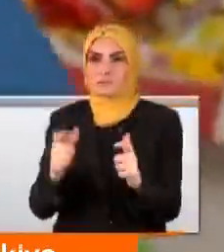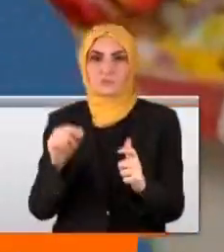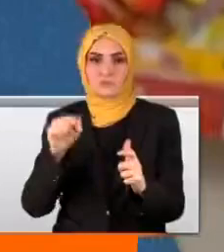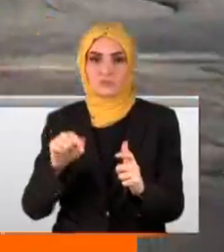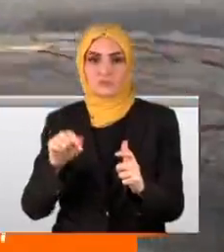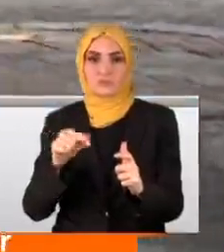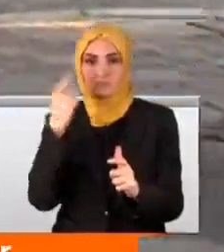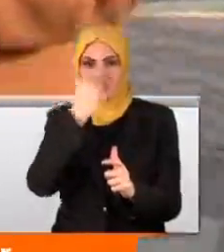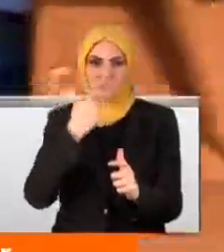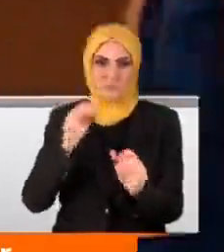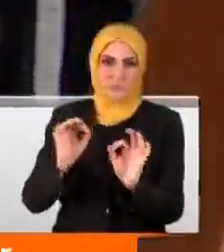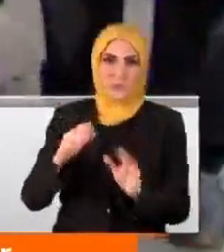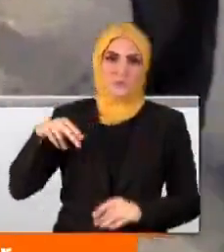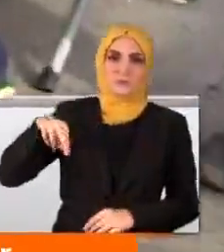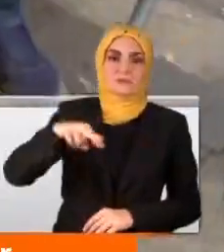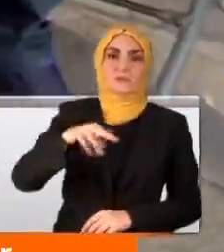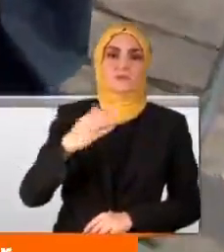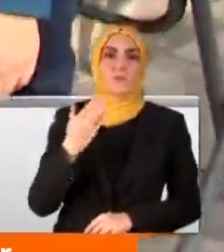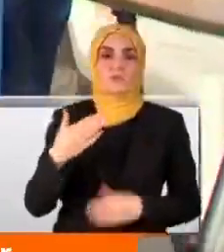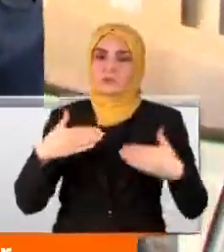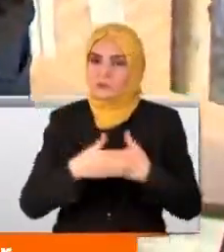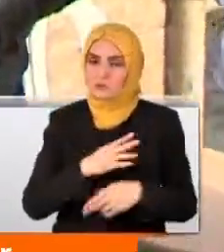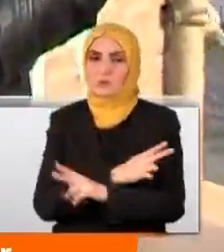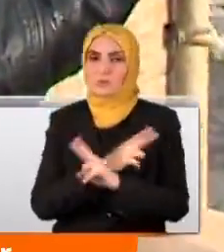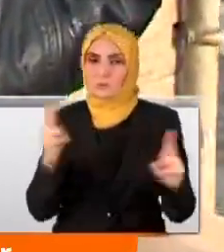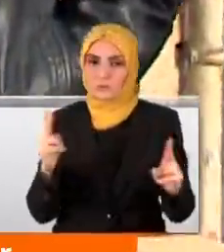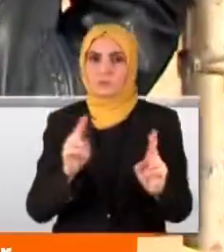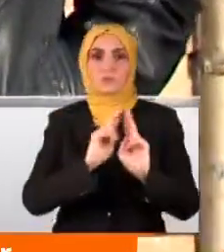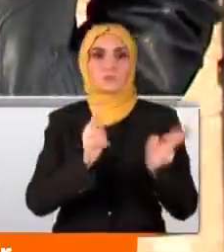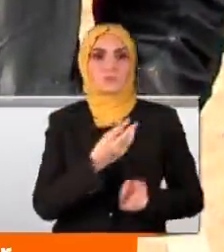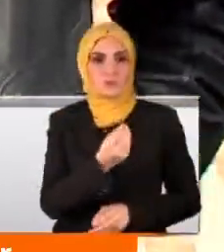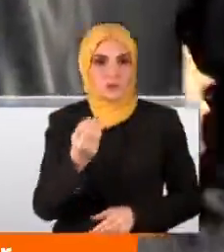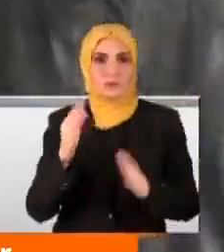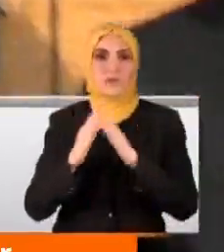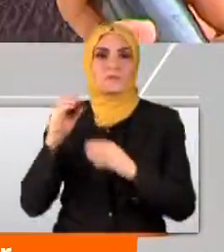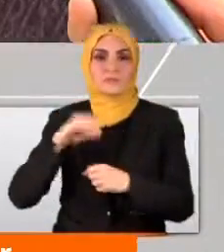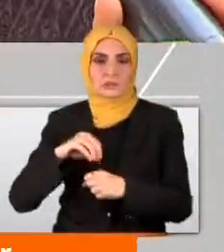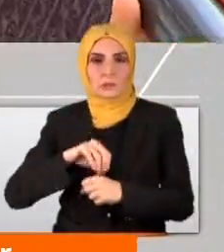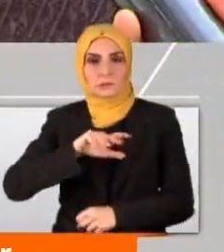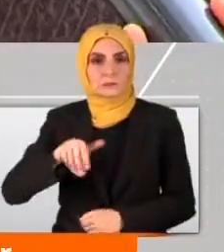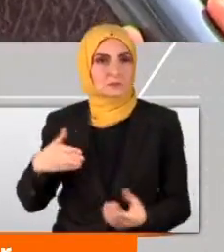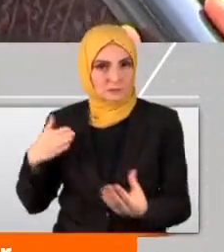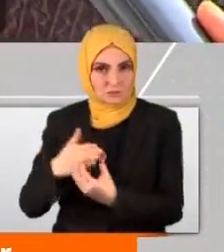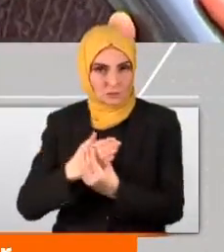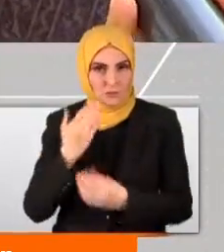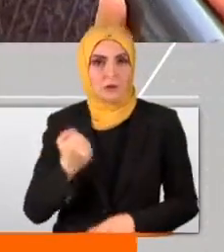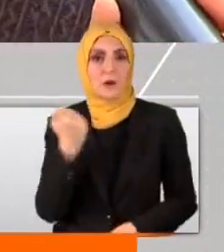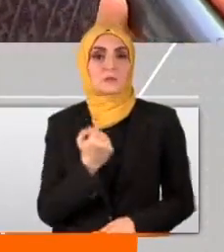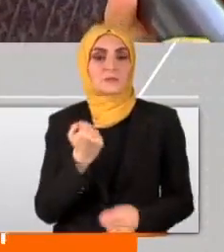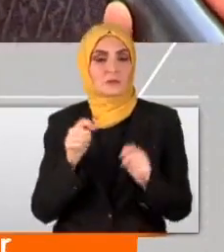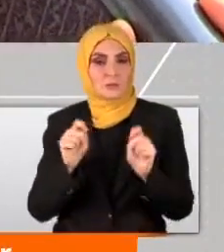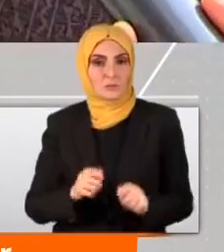böyle gidiyor. Gece gündüz demeden dükkanlarına, evlerine hırsızlar dadanıyor, onları gasp ediyorlar. Yani orayı yaktılar,